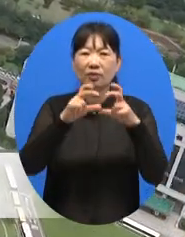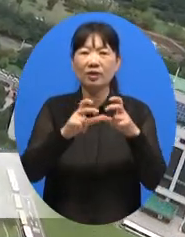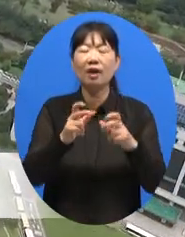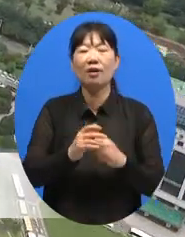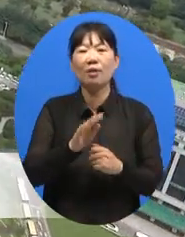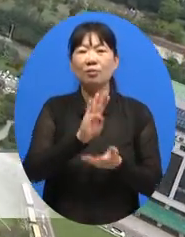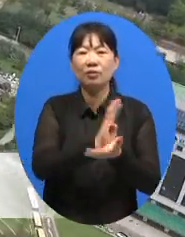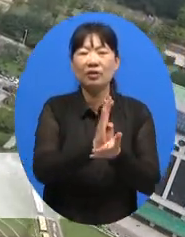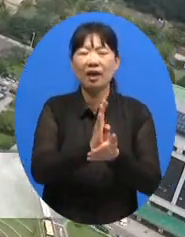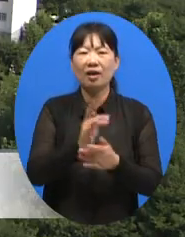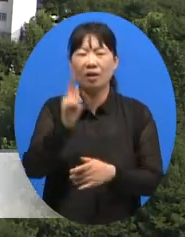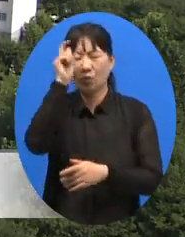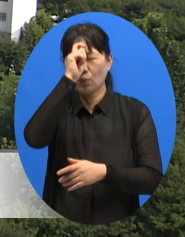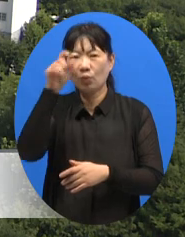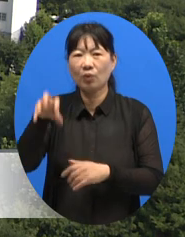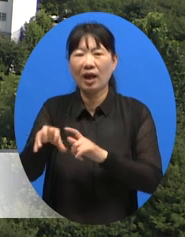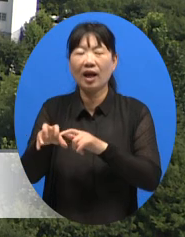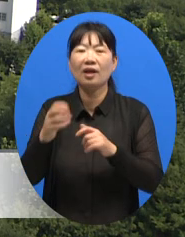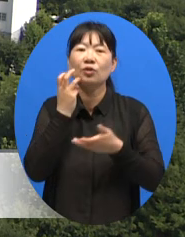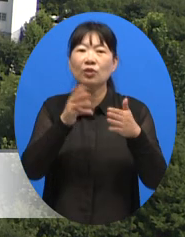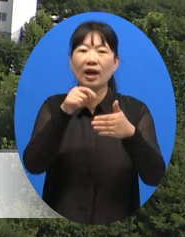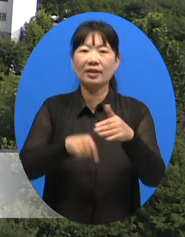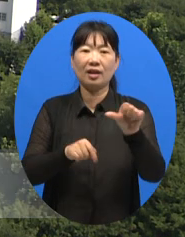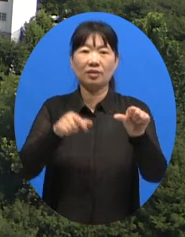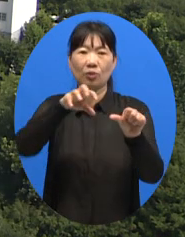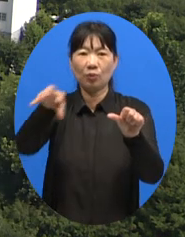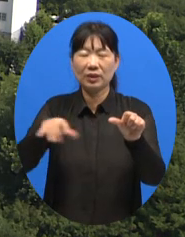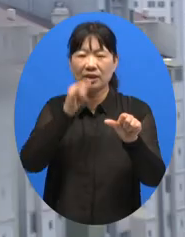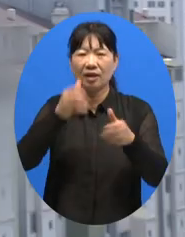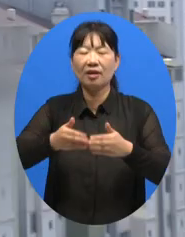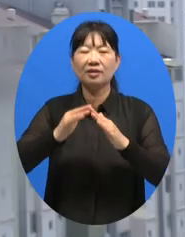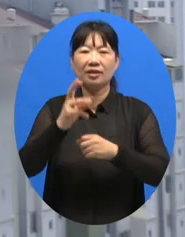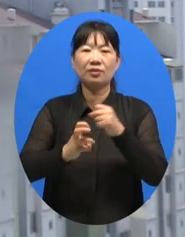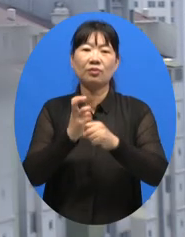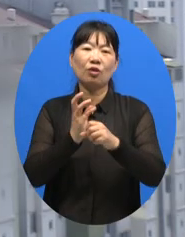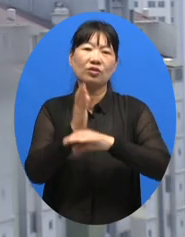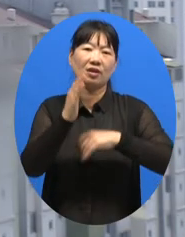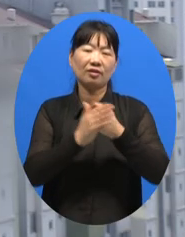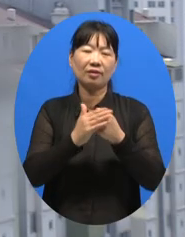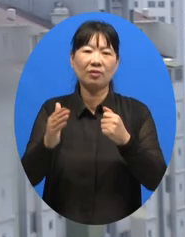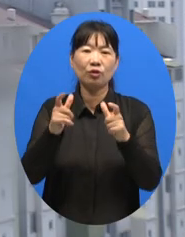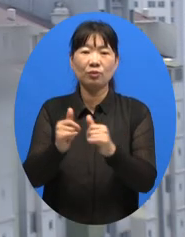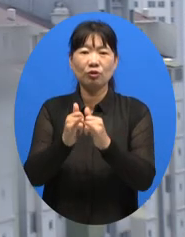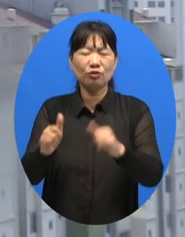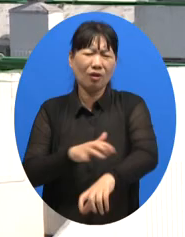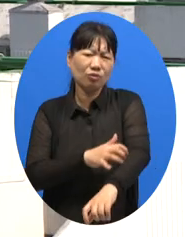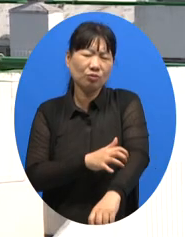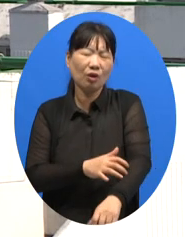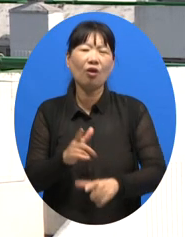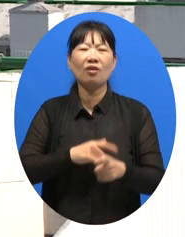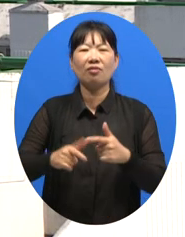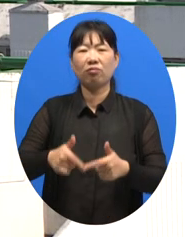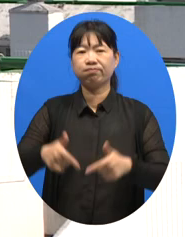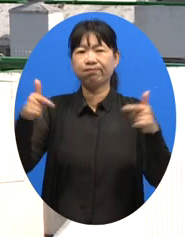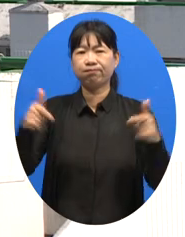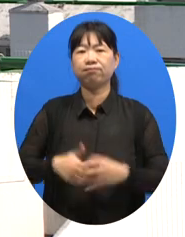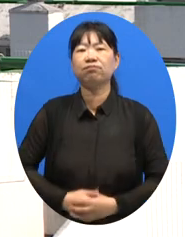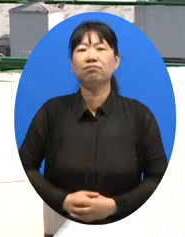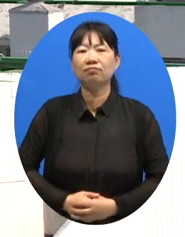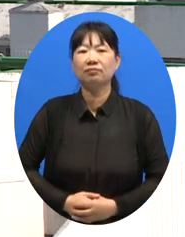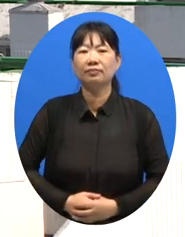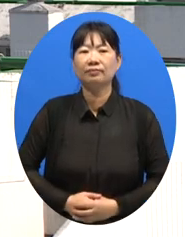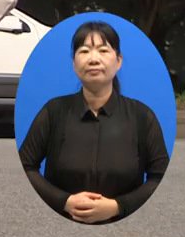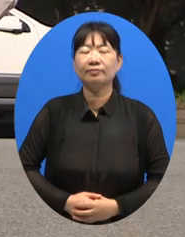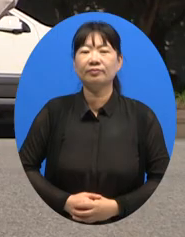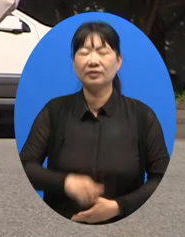분당, 고향 일산 등 경기도에 5곳이 있습니다. 지어진 지 30년이 넘은 탓에 주민들의 불편은 갈수록 커지고 있는